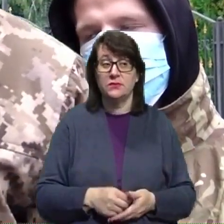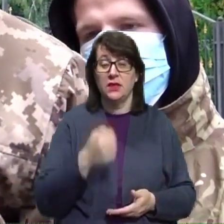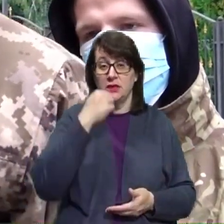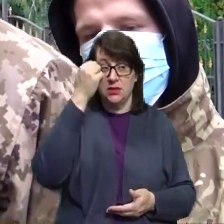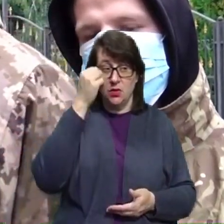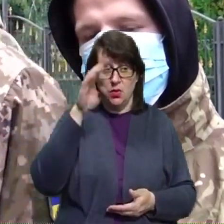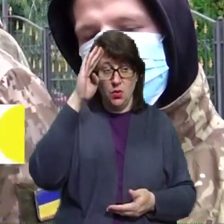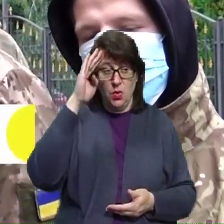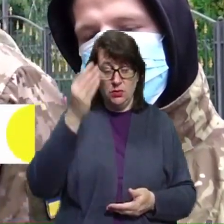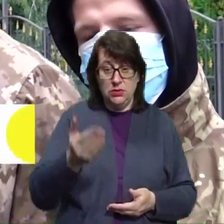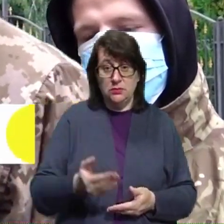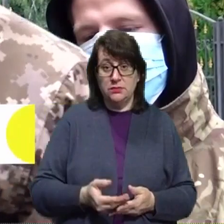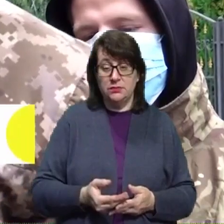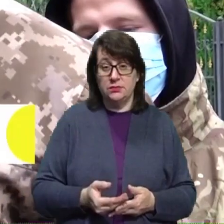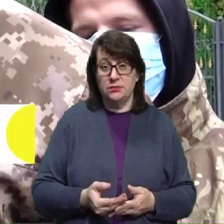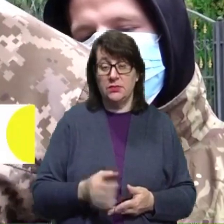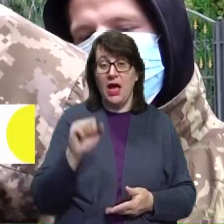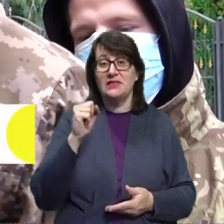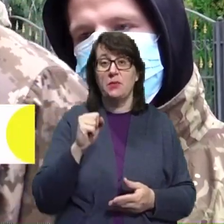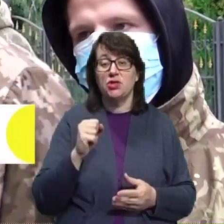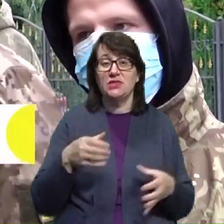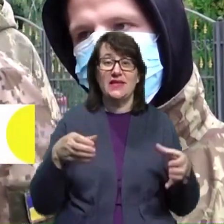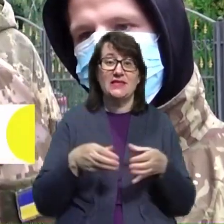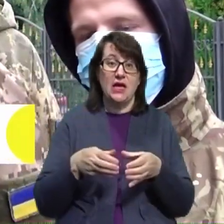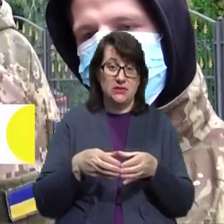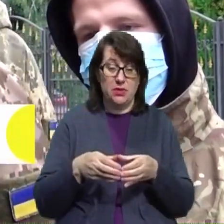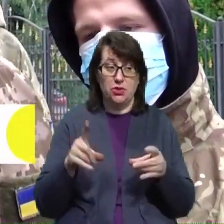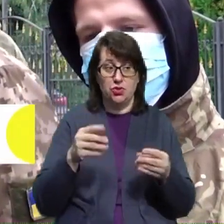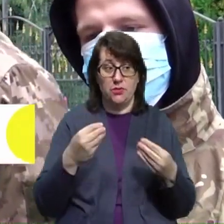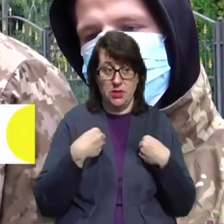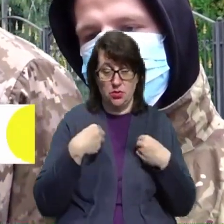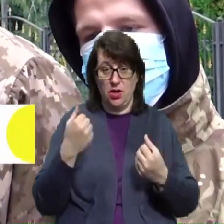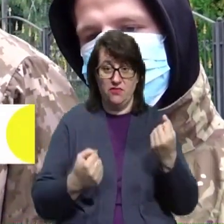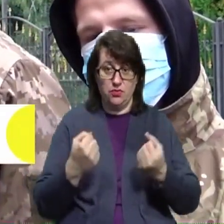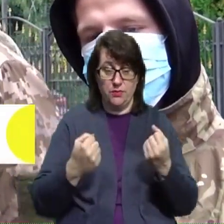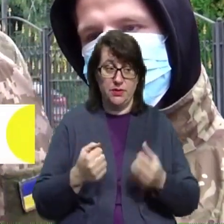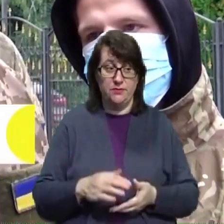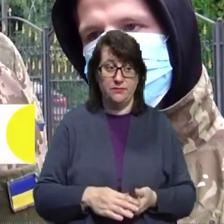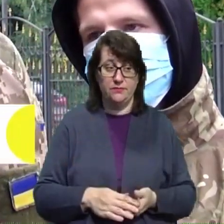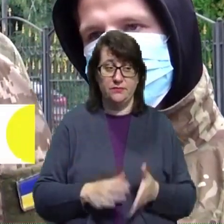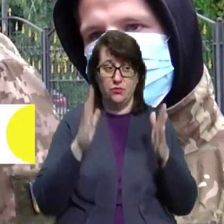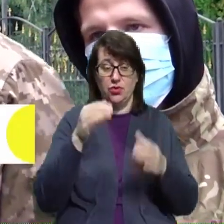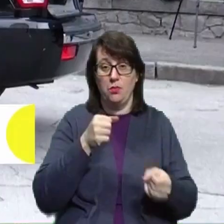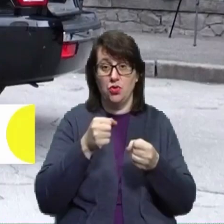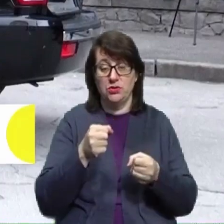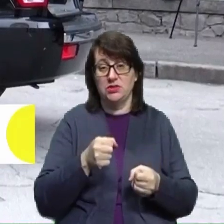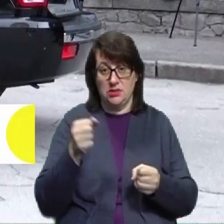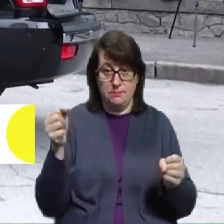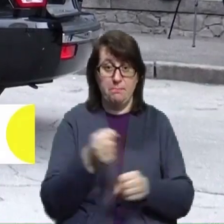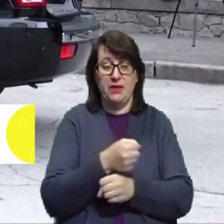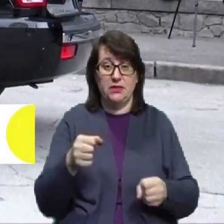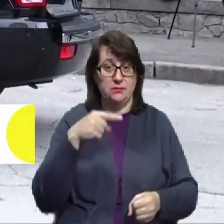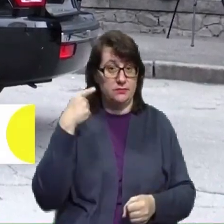хлопцям азербайджанської діаспори, те, що вони надають автомобіль хлопцям. Будемо боротися рогом, будемо бити їх.